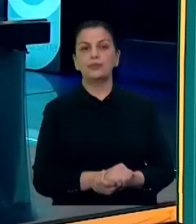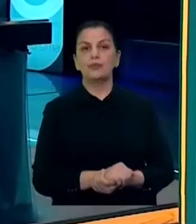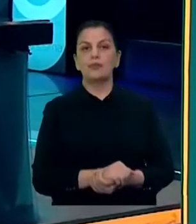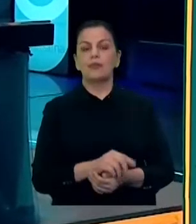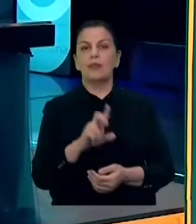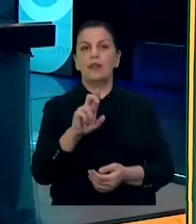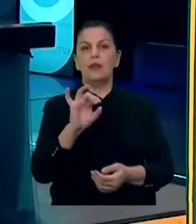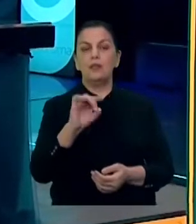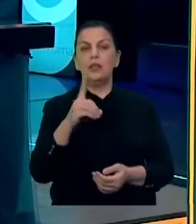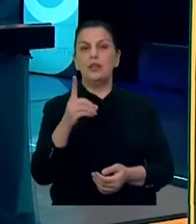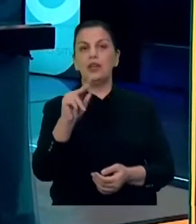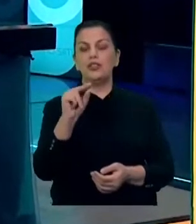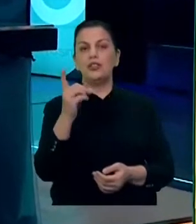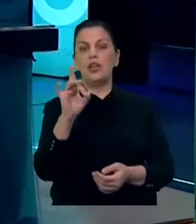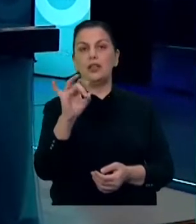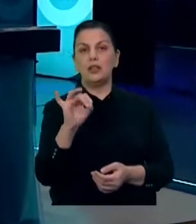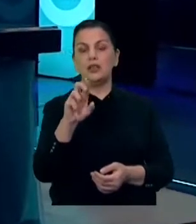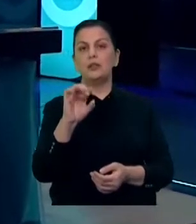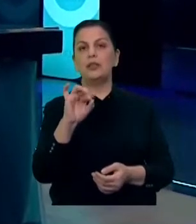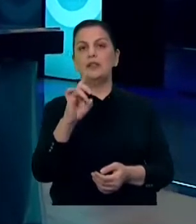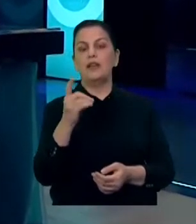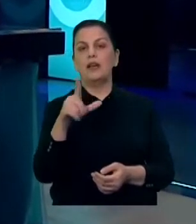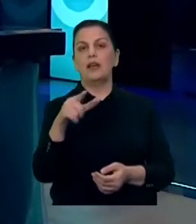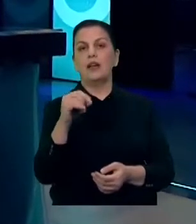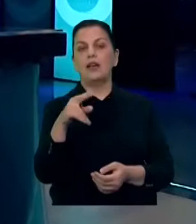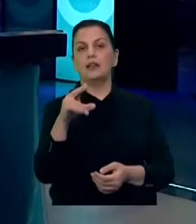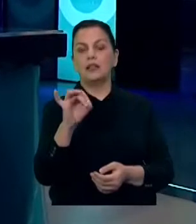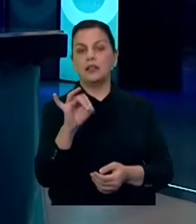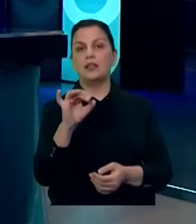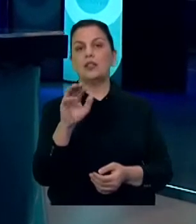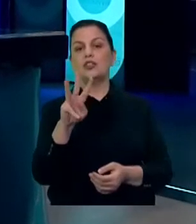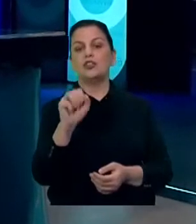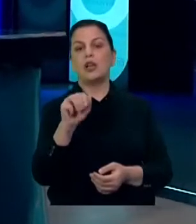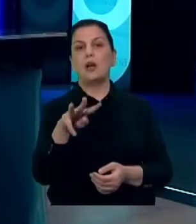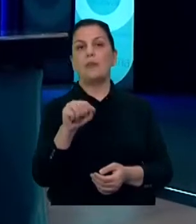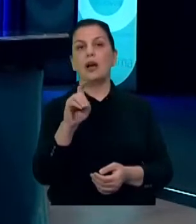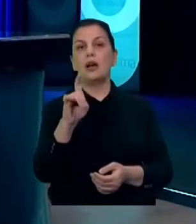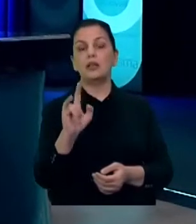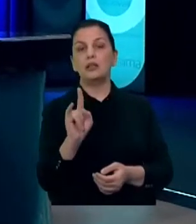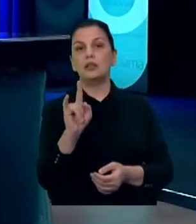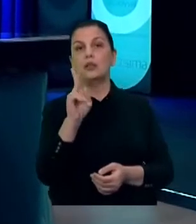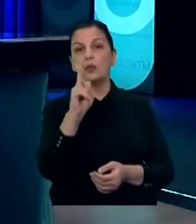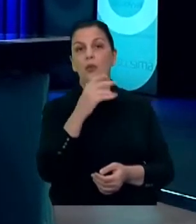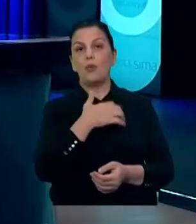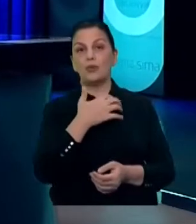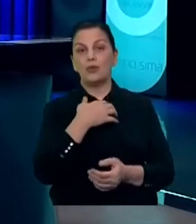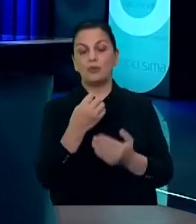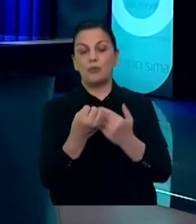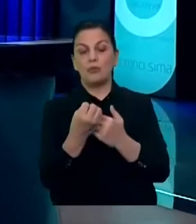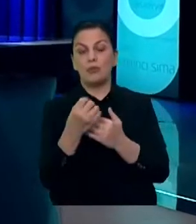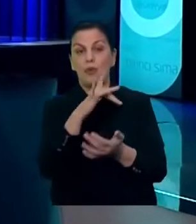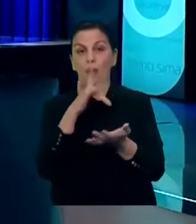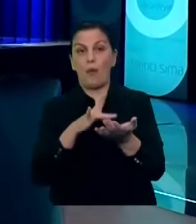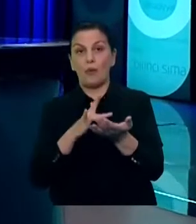Biləcəri, Binəqədi və Şamaxı istiqamətindən paytaxta daxil olmaq istəyənlər növbəti xəbərimiz sizin üçündür. Bir neçə gün